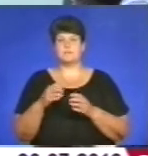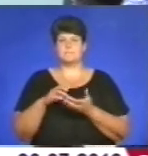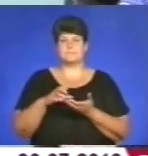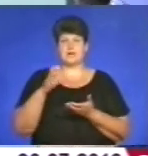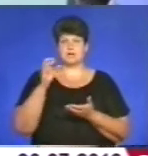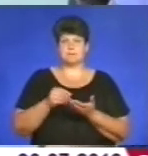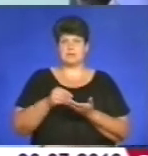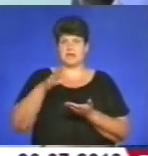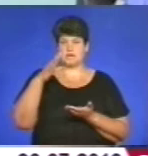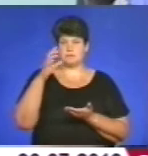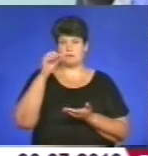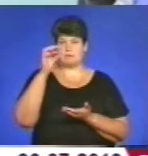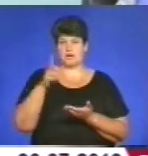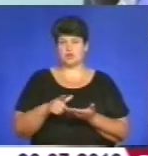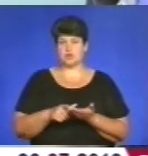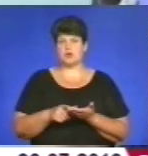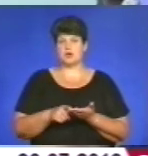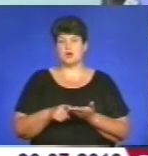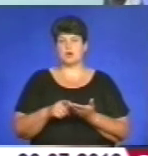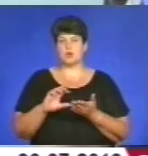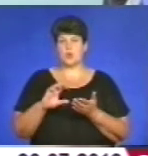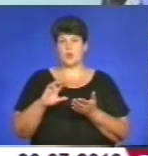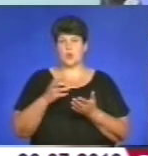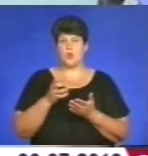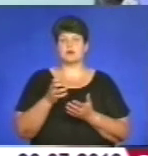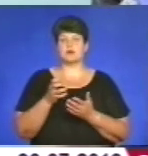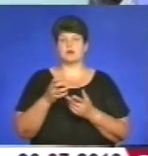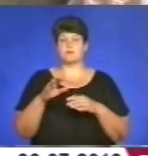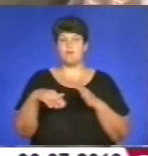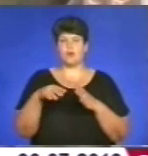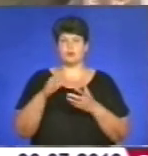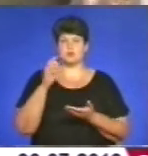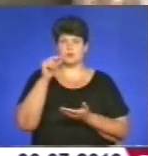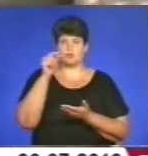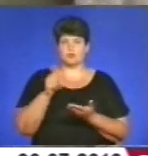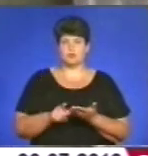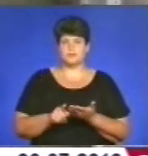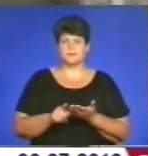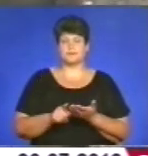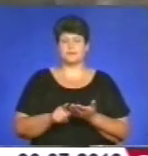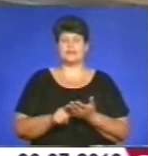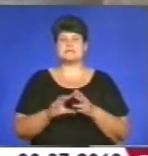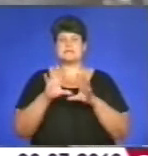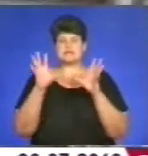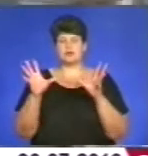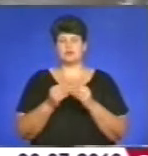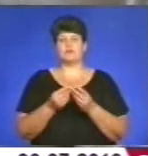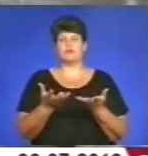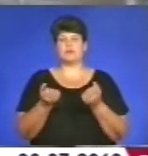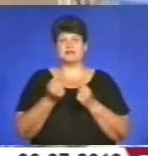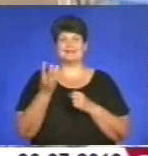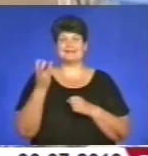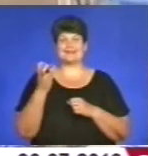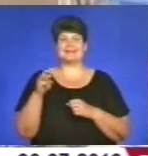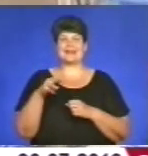кількості 50 штук, корки, порожні пляшки. Загалом з підпільного цеху правоохоронці вилучили понад 300